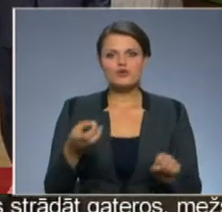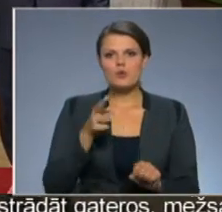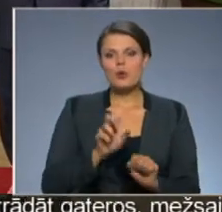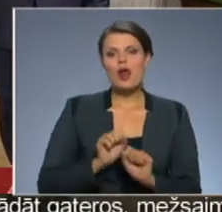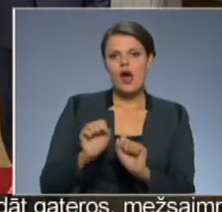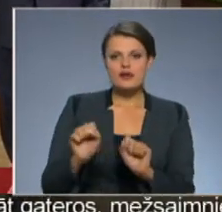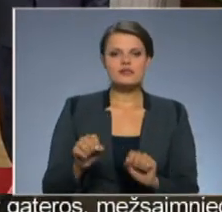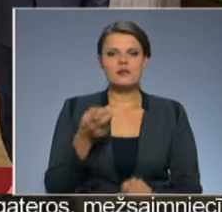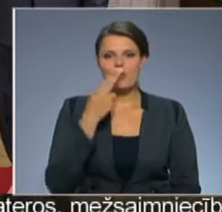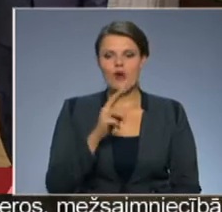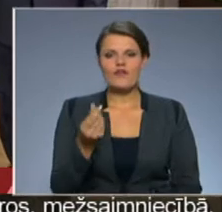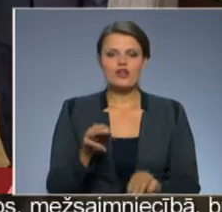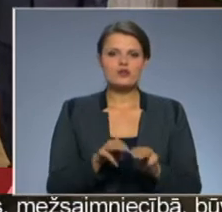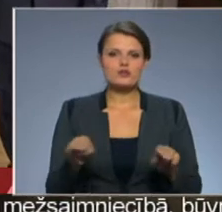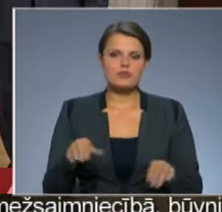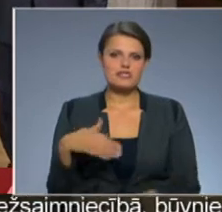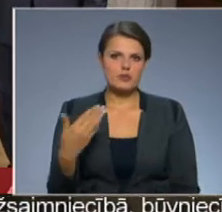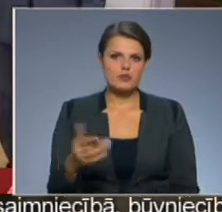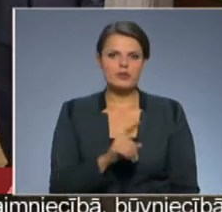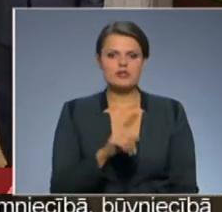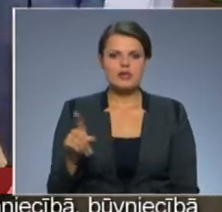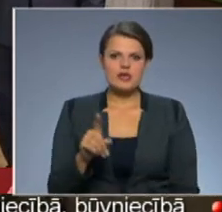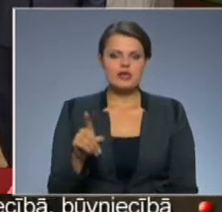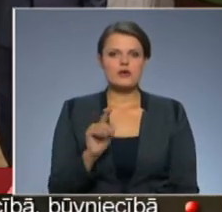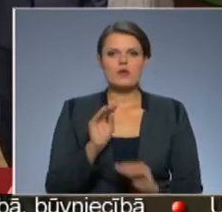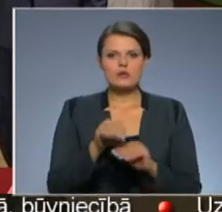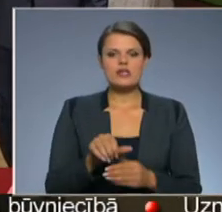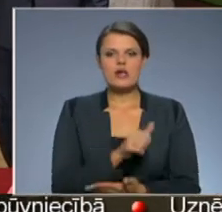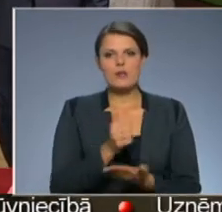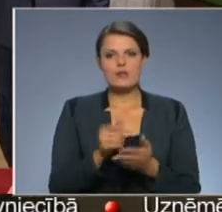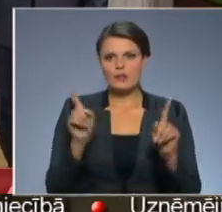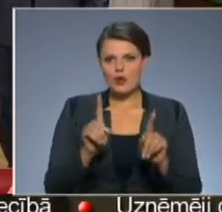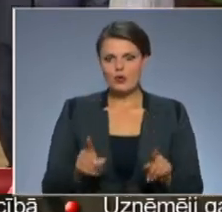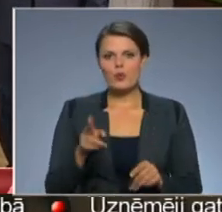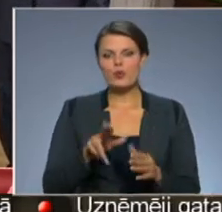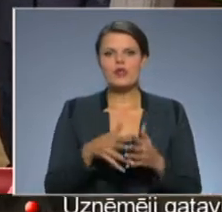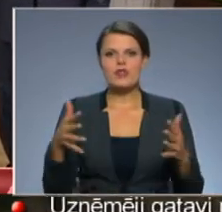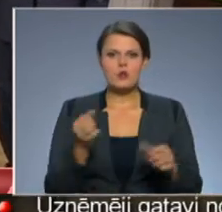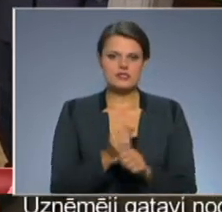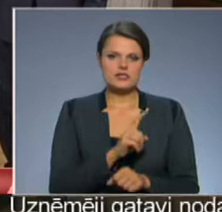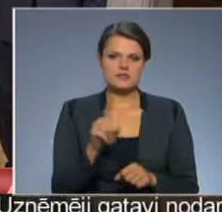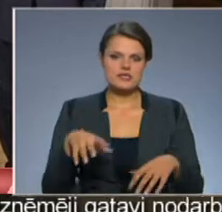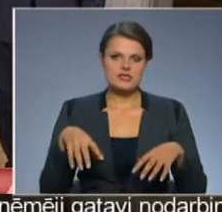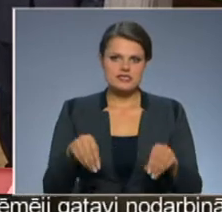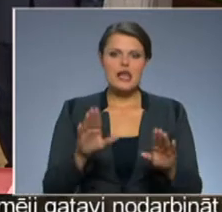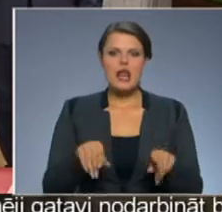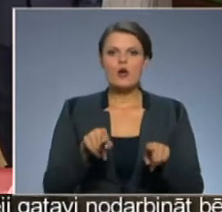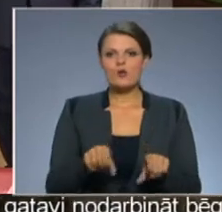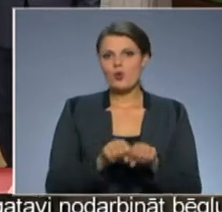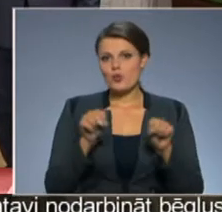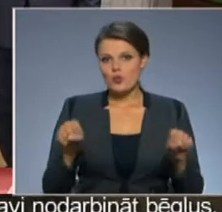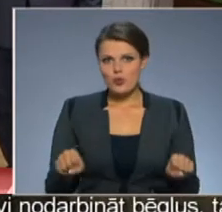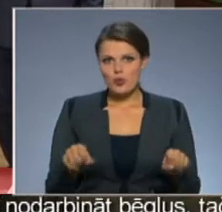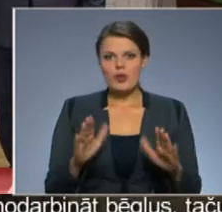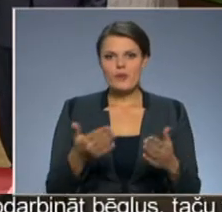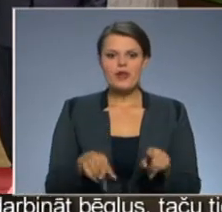aizsardzība arī no finanšu ministrijas puses ir uzstādīta kā prioritāte un ļoti liels darbs ir izdarīts, lai to nodrošinātu. Bet tajā